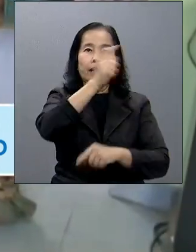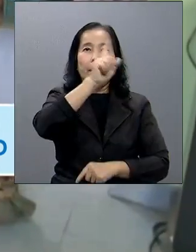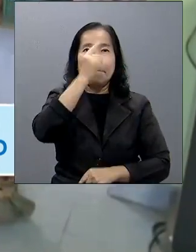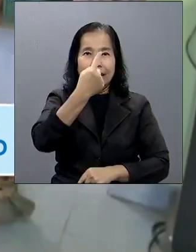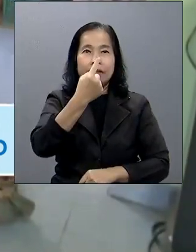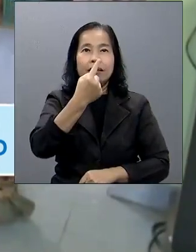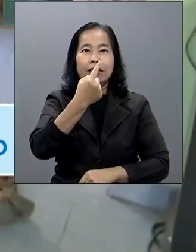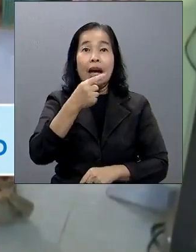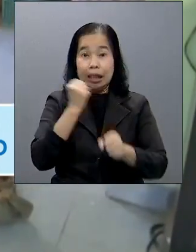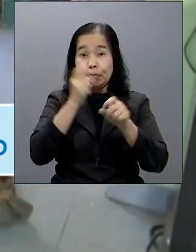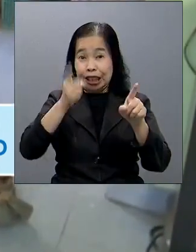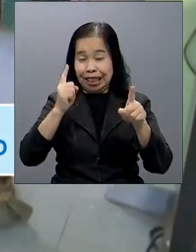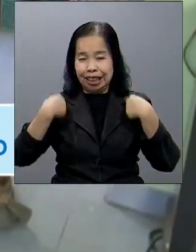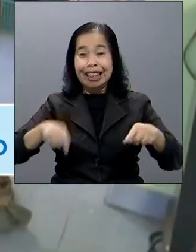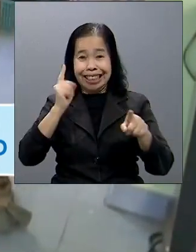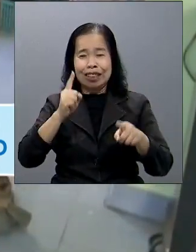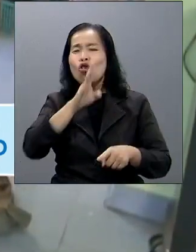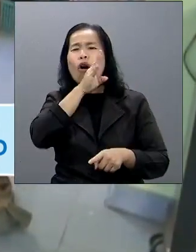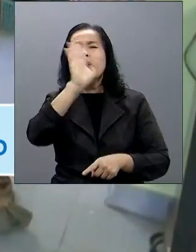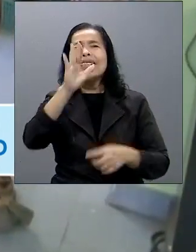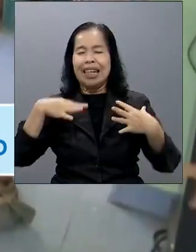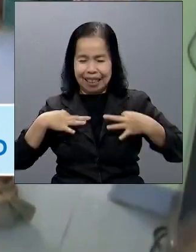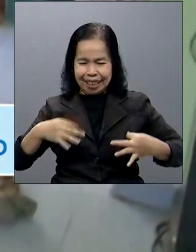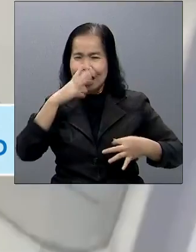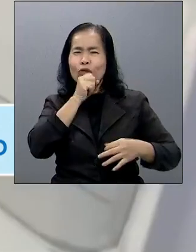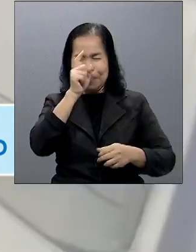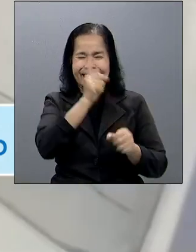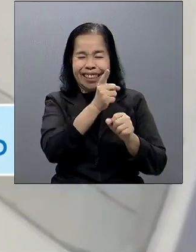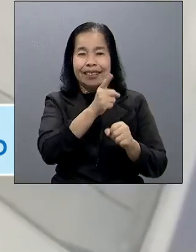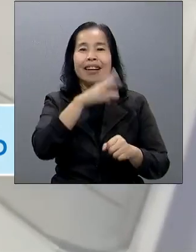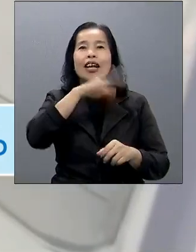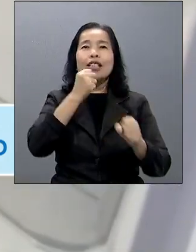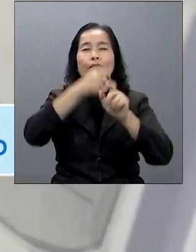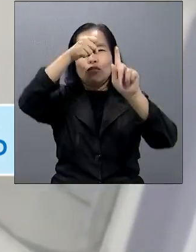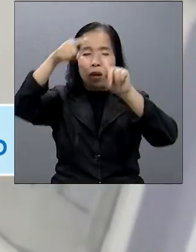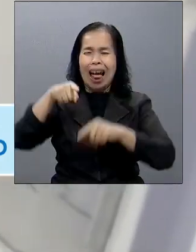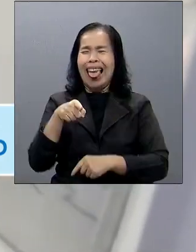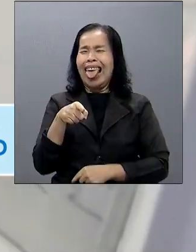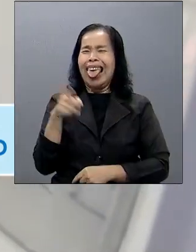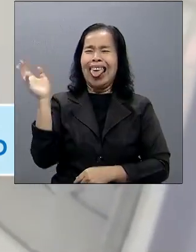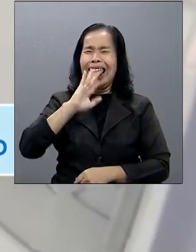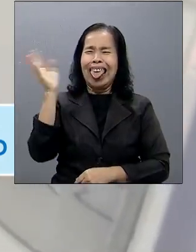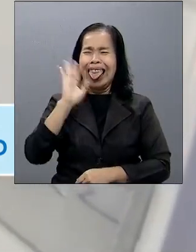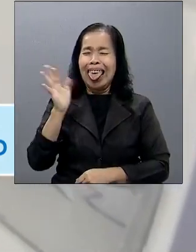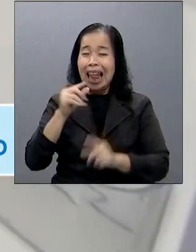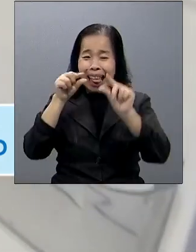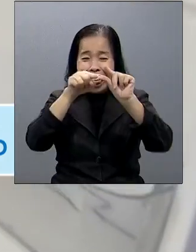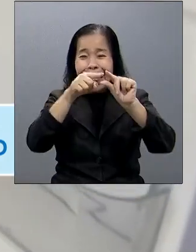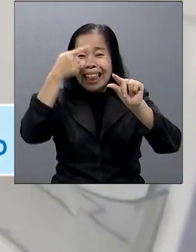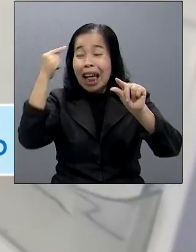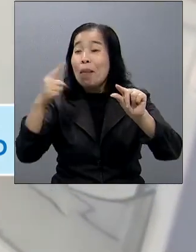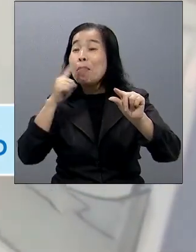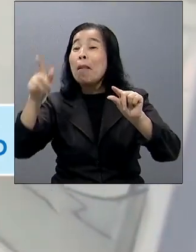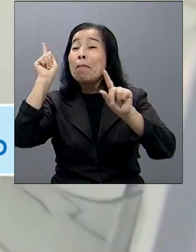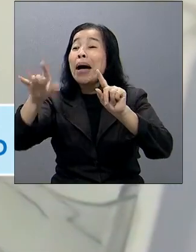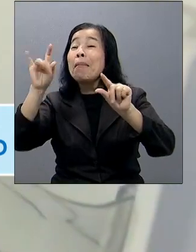อันนี้คือช่างซ่อมตัวจริงนะคะไม่ใช่ผู้ก่อเหตุที่อยู่ในกล้องวงจรปิดนะคะเนี่ยเขาก็มาซ่อมเขาบอกว่าไอ้รีเลย์สีดำเนี่ยที่ช่างชุดแร